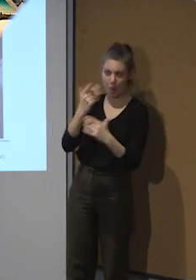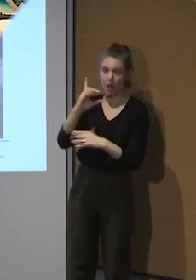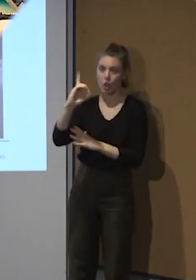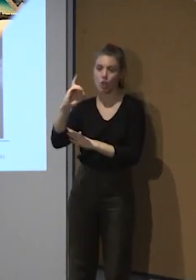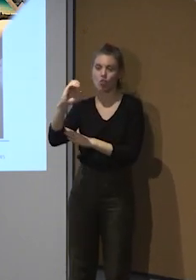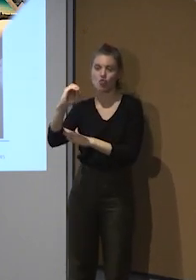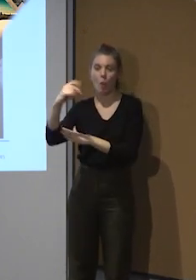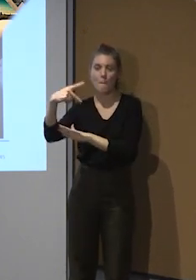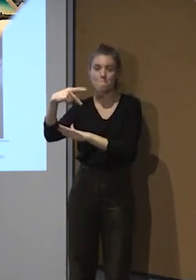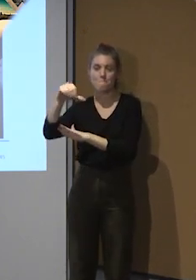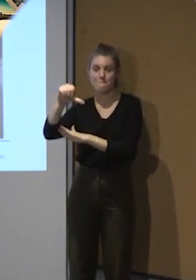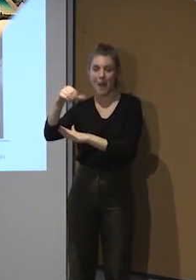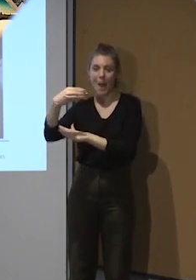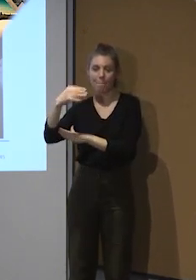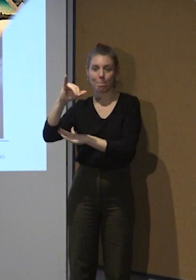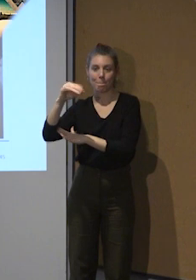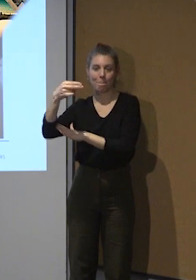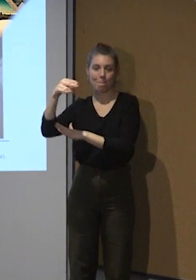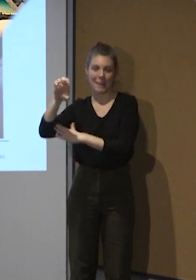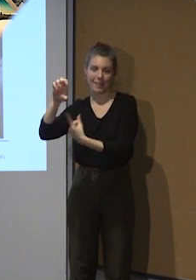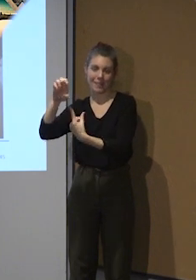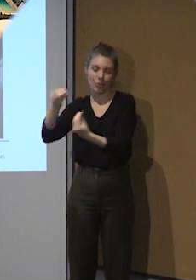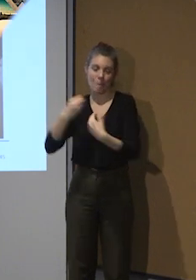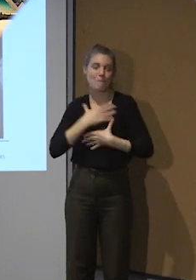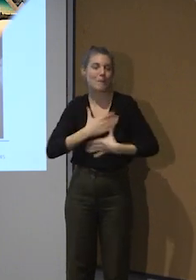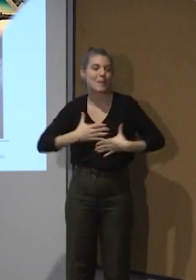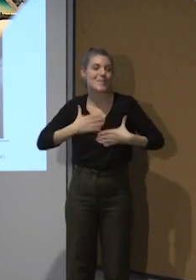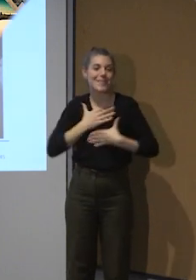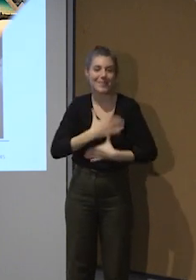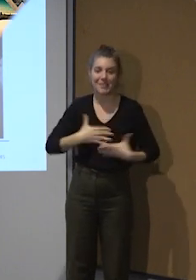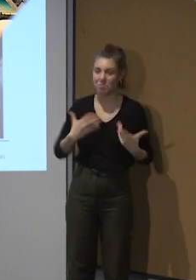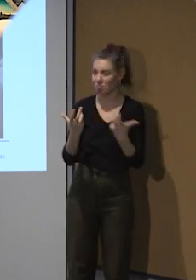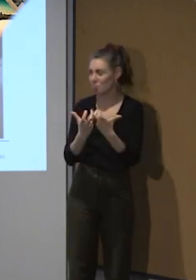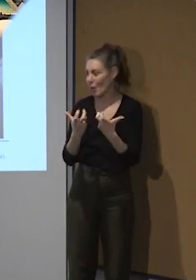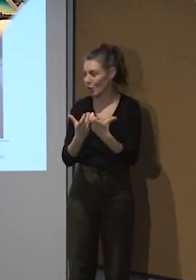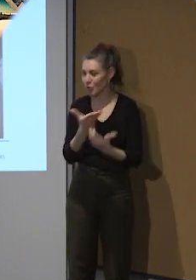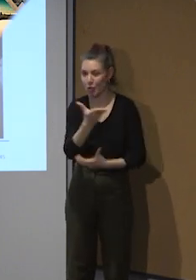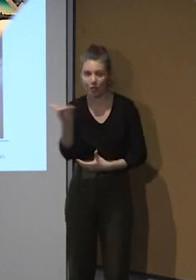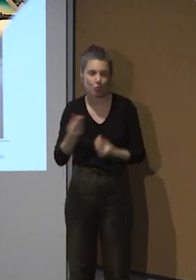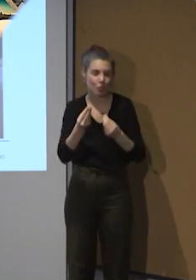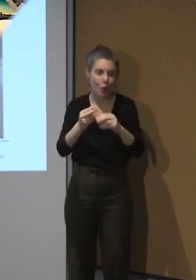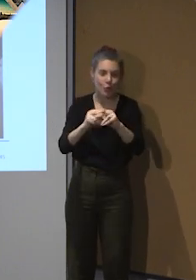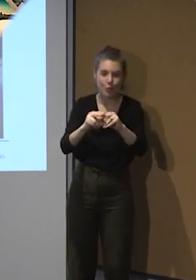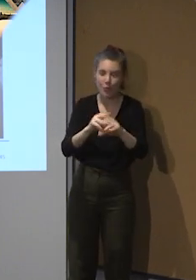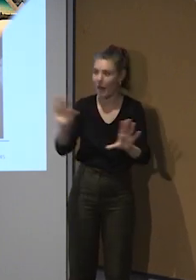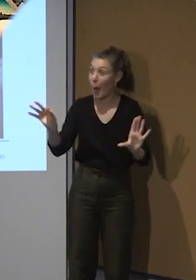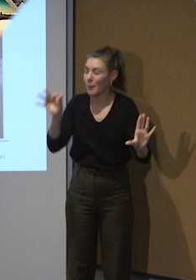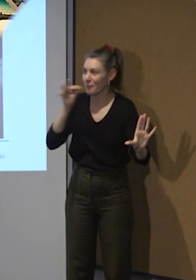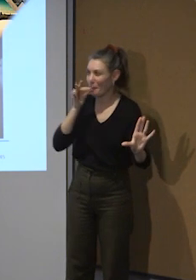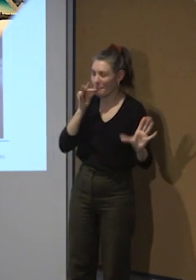récompense, qui va, par exemple, on vous donne un chocolat, ça va libérer de la